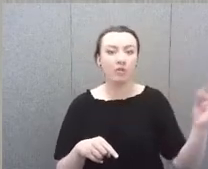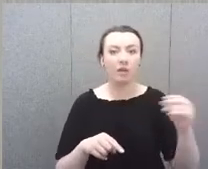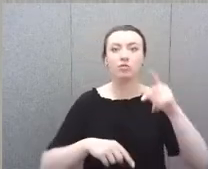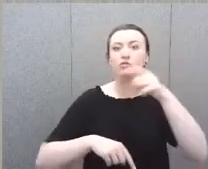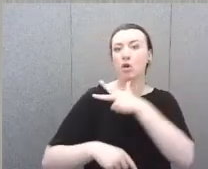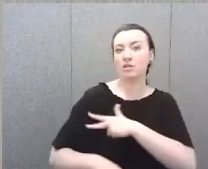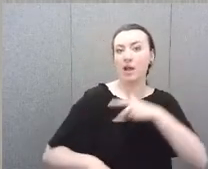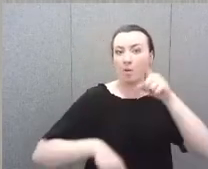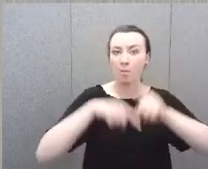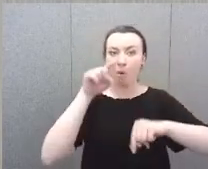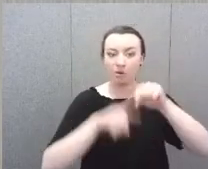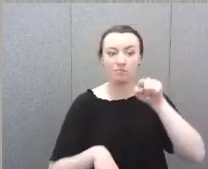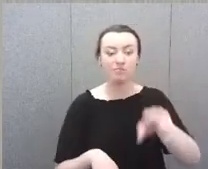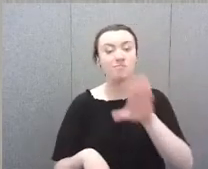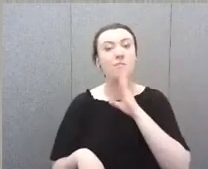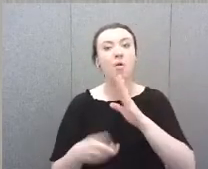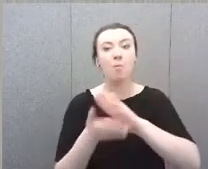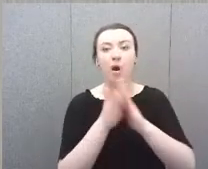политики,